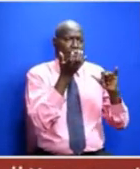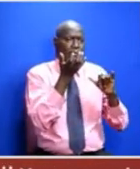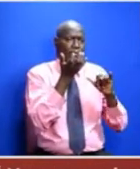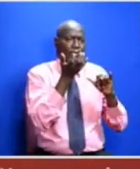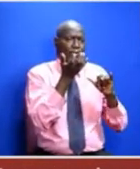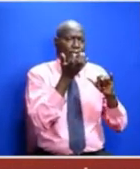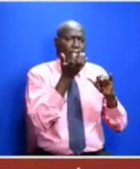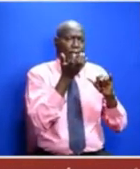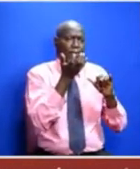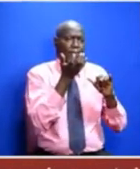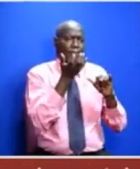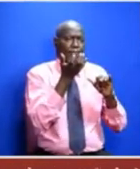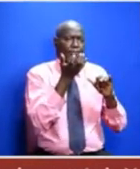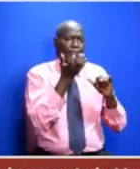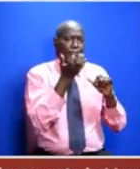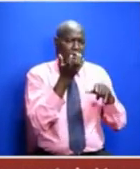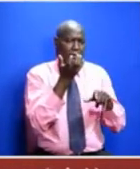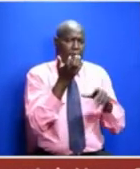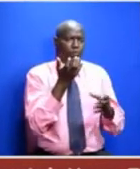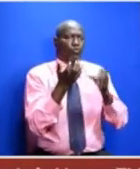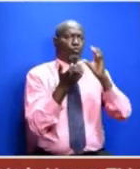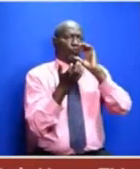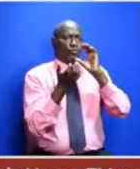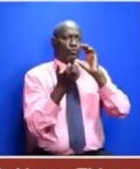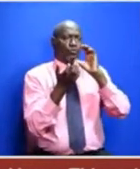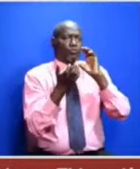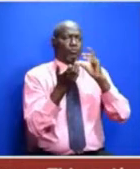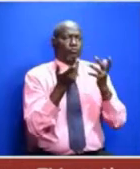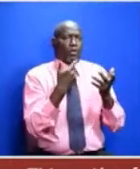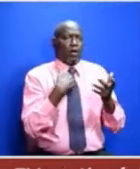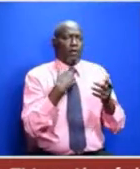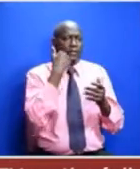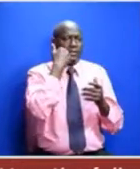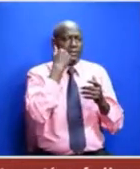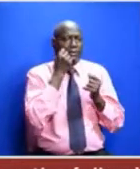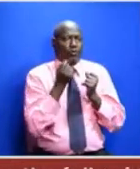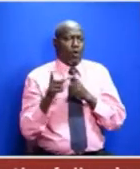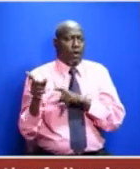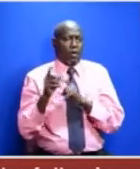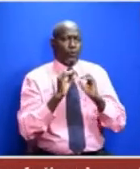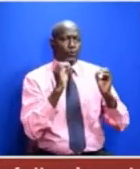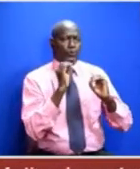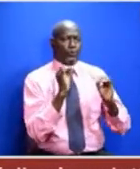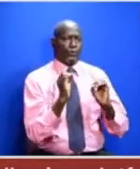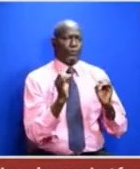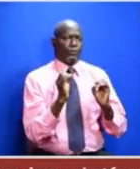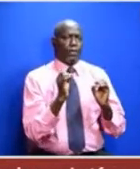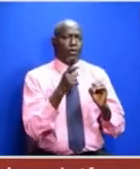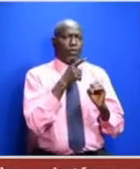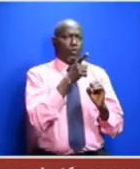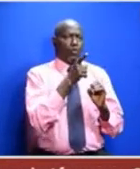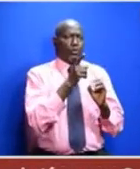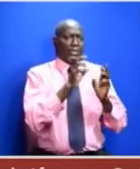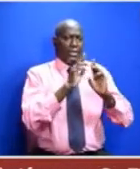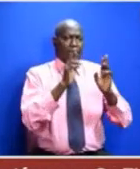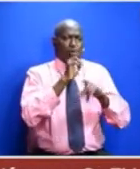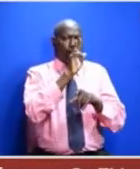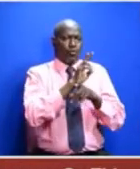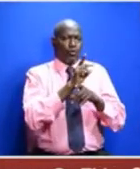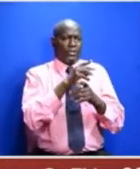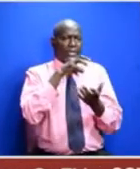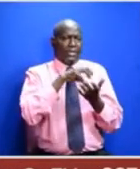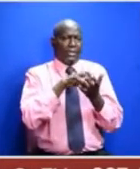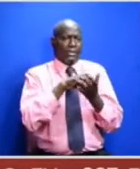zote zenye ziko kwa papa maji. Hazitapata ugonjwa. Hautapata hizo ugonjwa za kuhara hizo. And for those who are already using the bucket filters, they